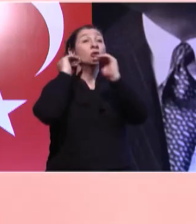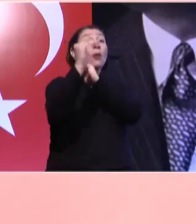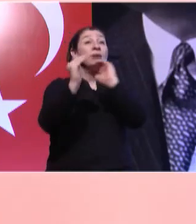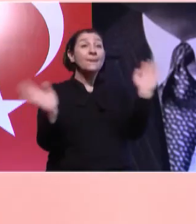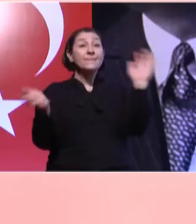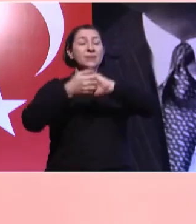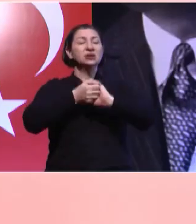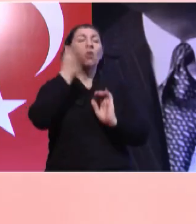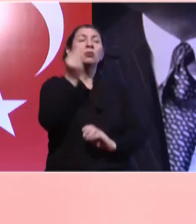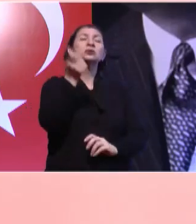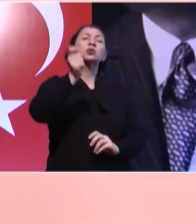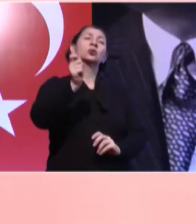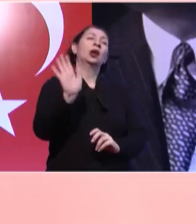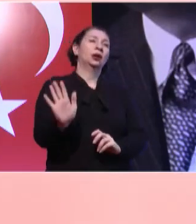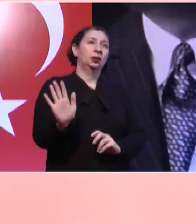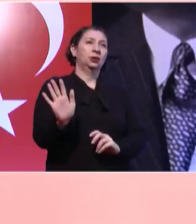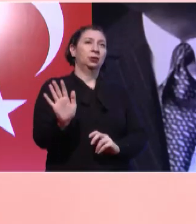Toplumsal barışı sağlamak zorundayız.